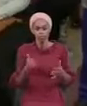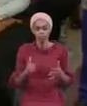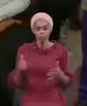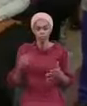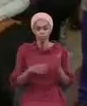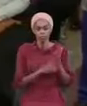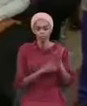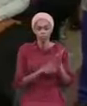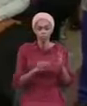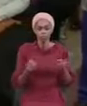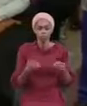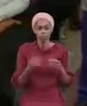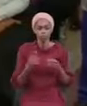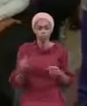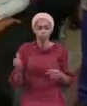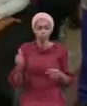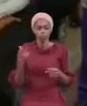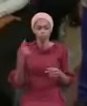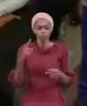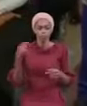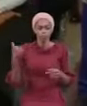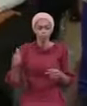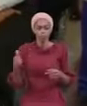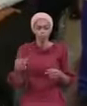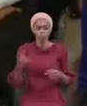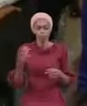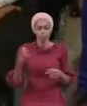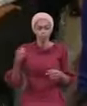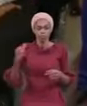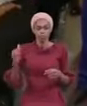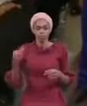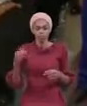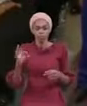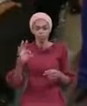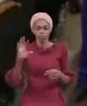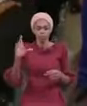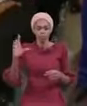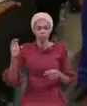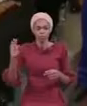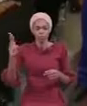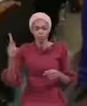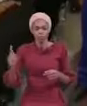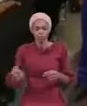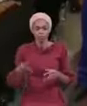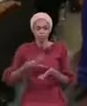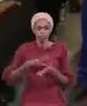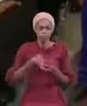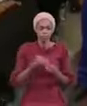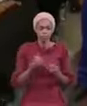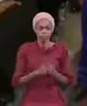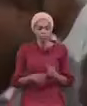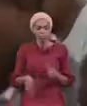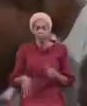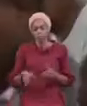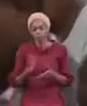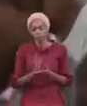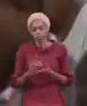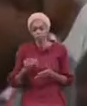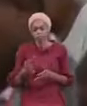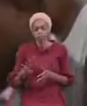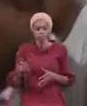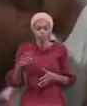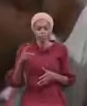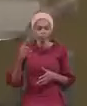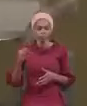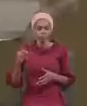farine pétrrie dans un cas de de hein d' le verset 13